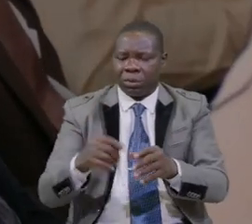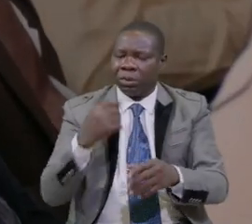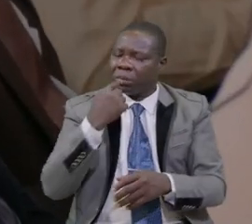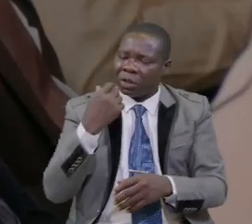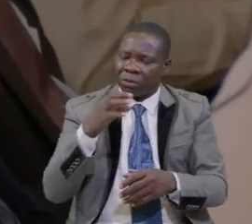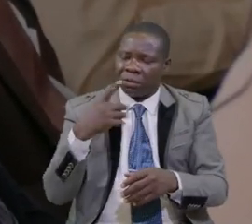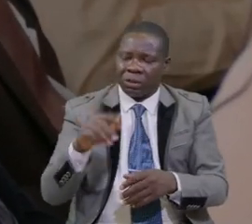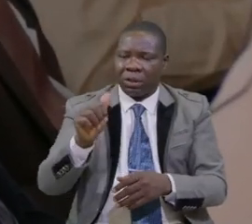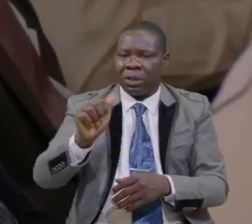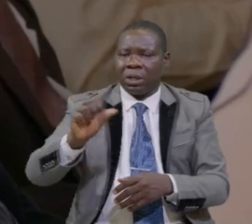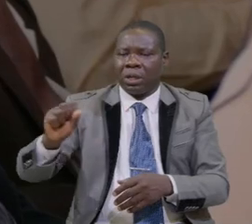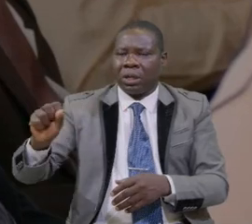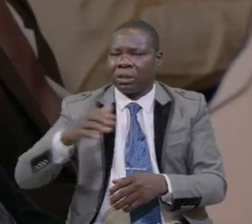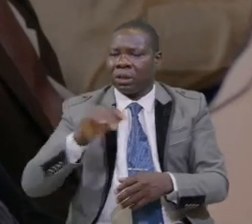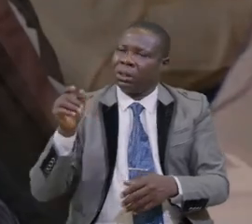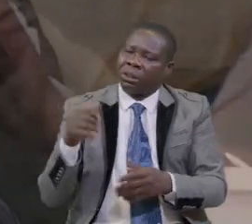parlé en langue.